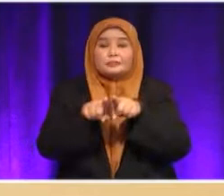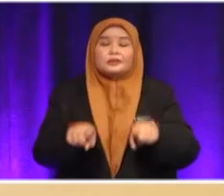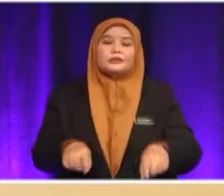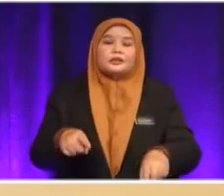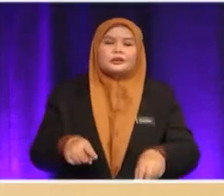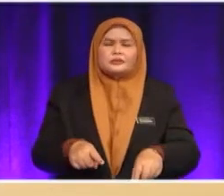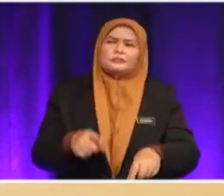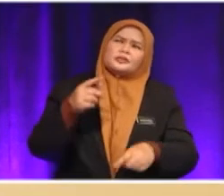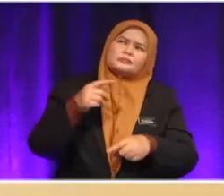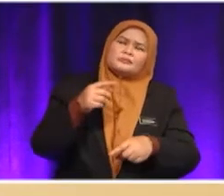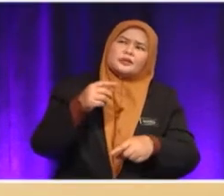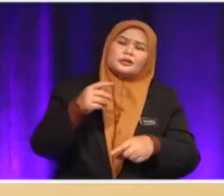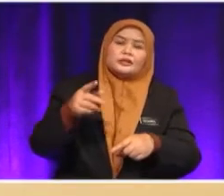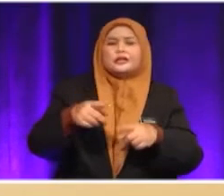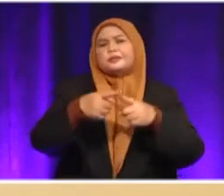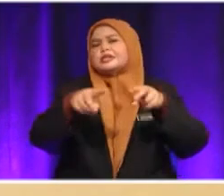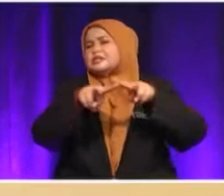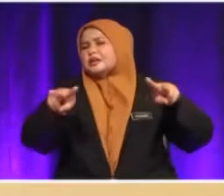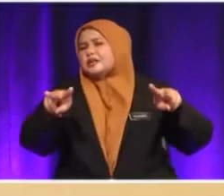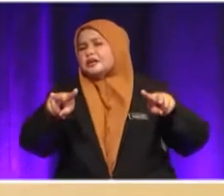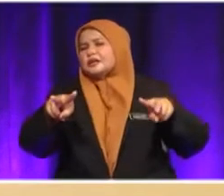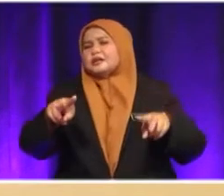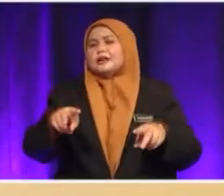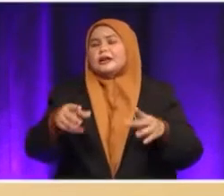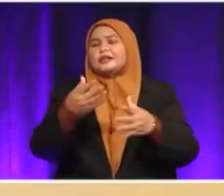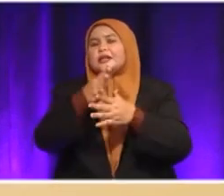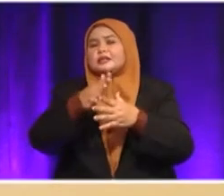jarak dengan ku